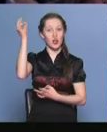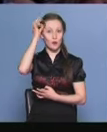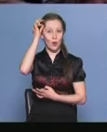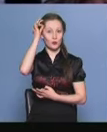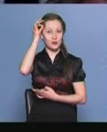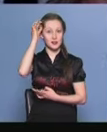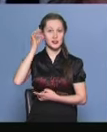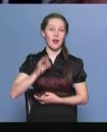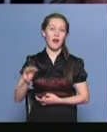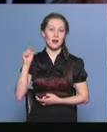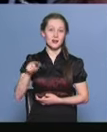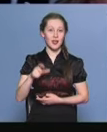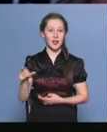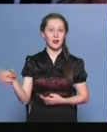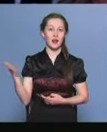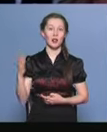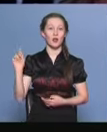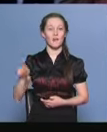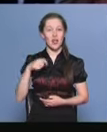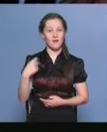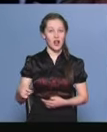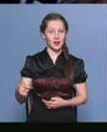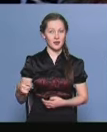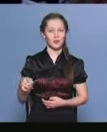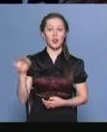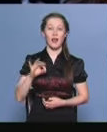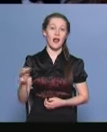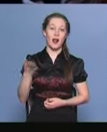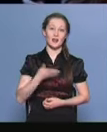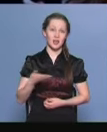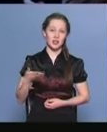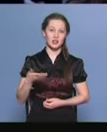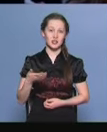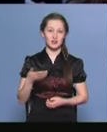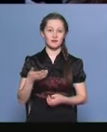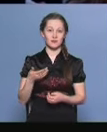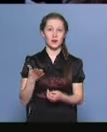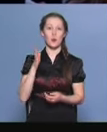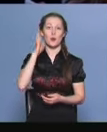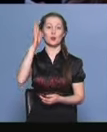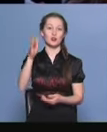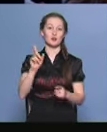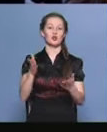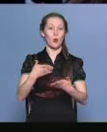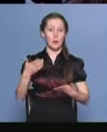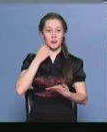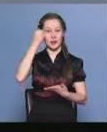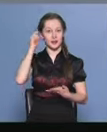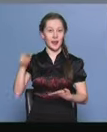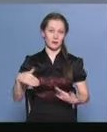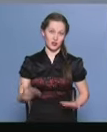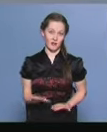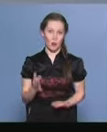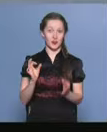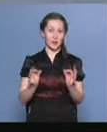помнить о тех, кто воевал за наше будущее, за то, чтобы мы сейчас жили нормально.